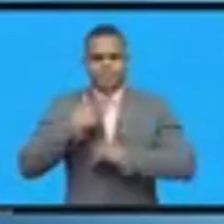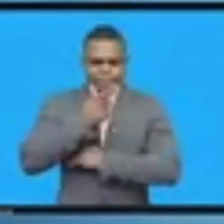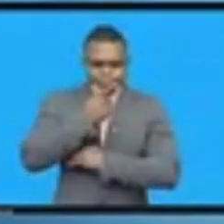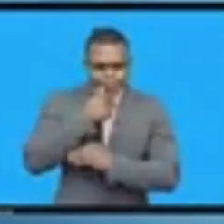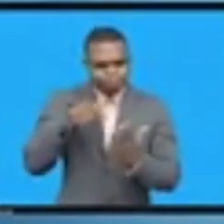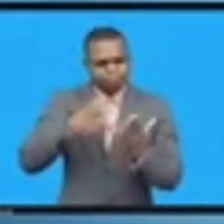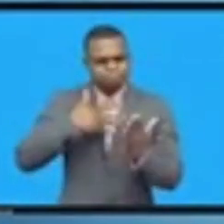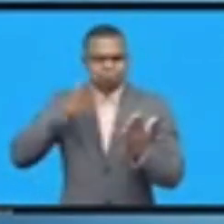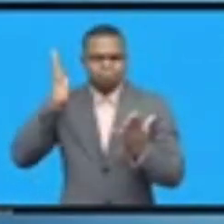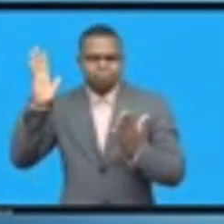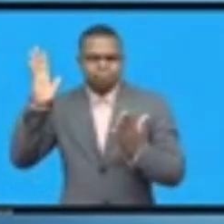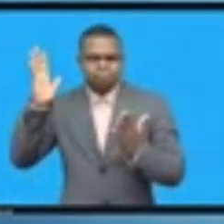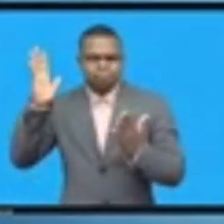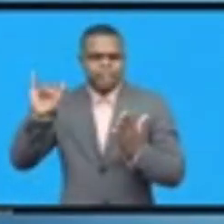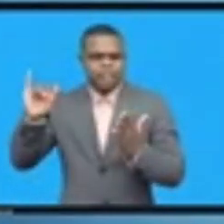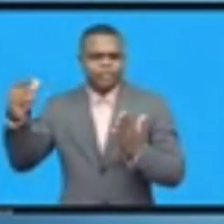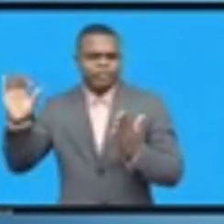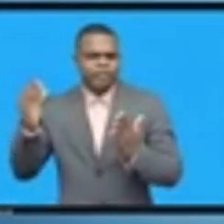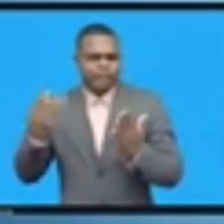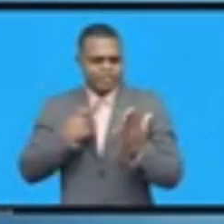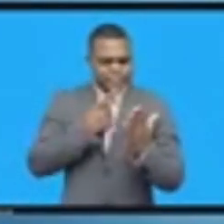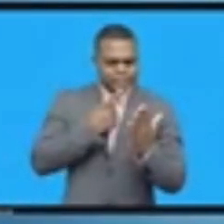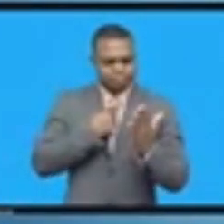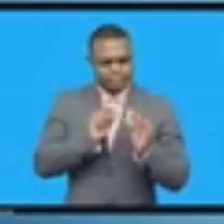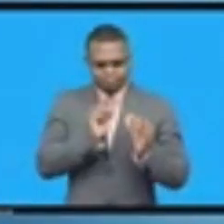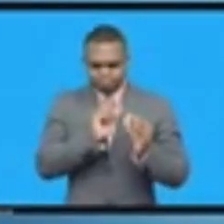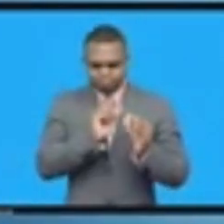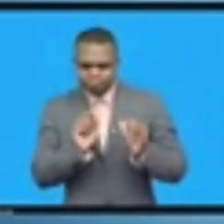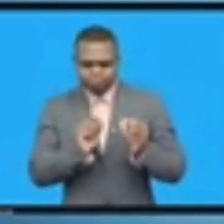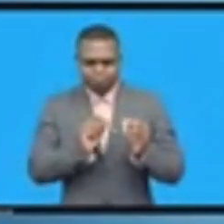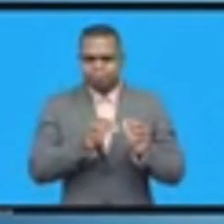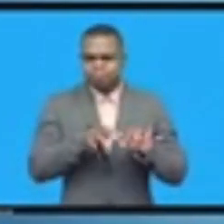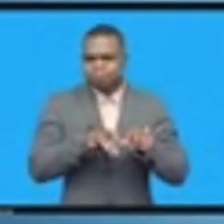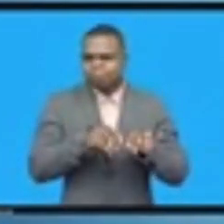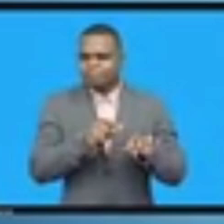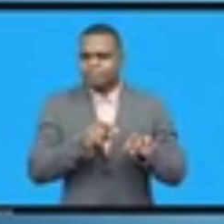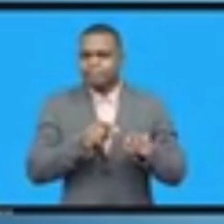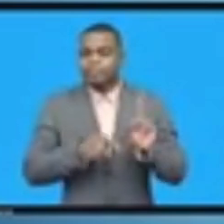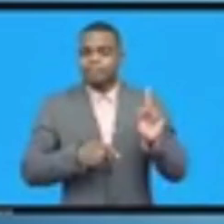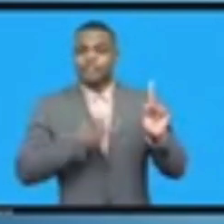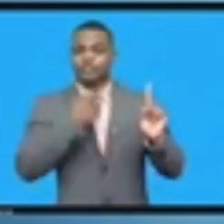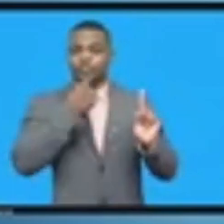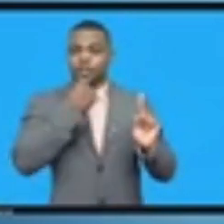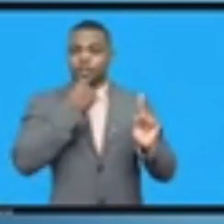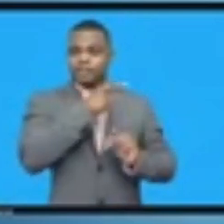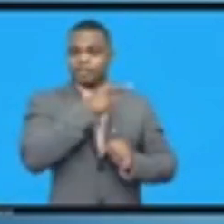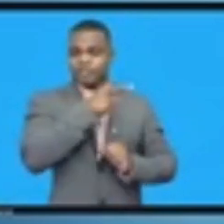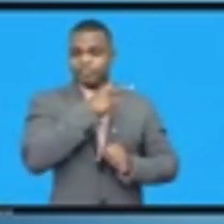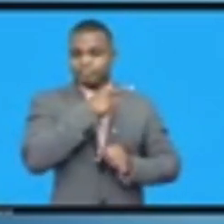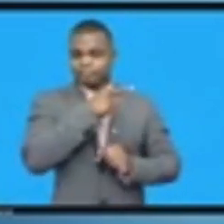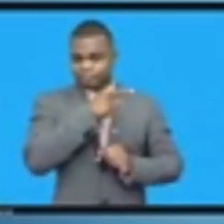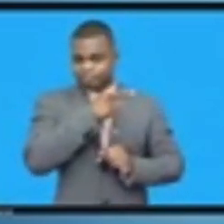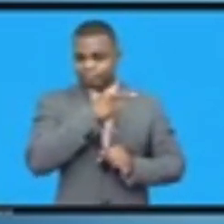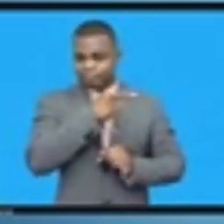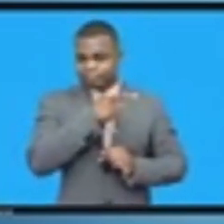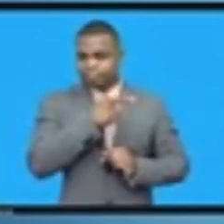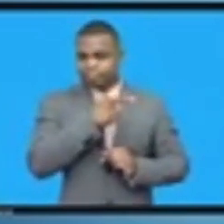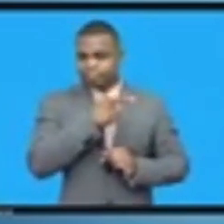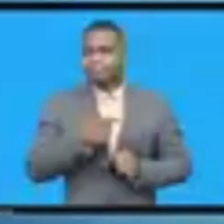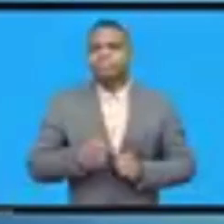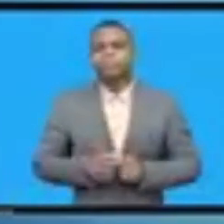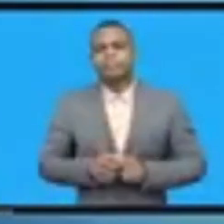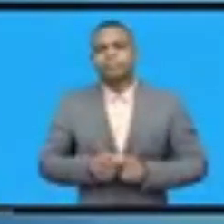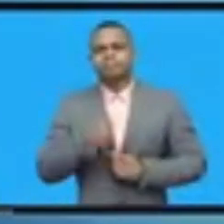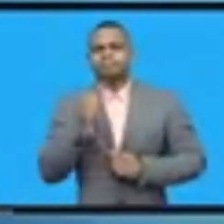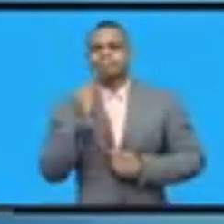我们在日内瓦参加了一个 IGF 的会议，大家都在讨